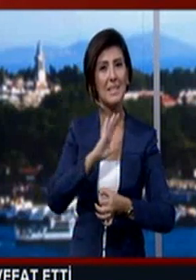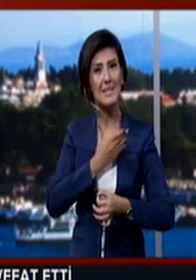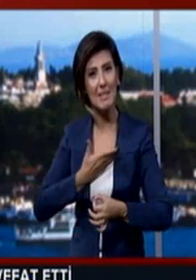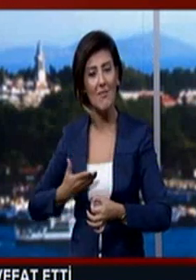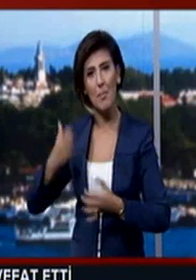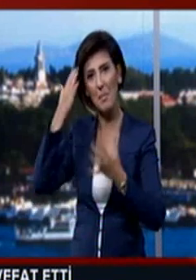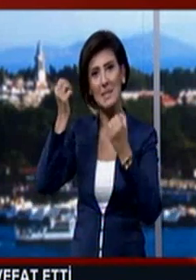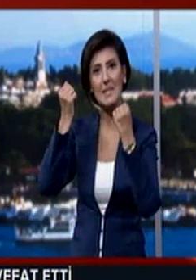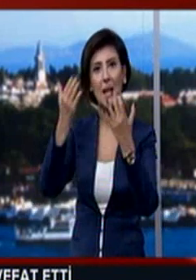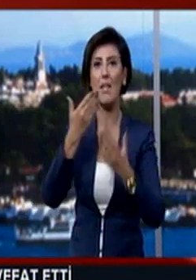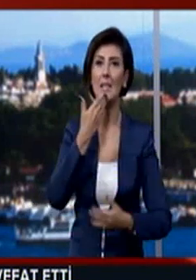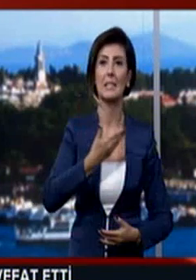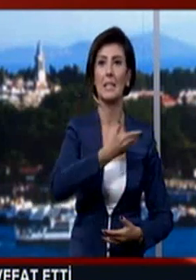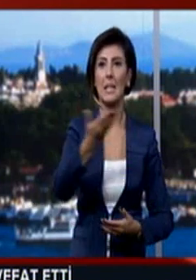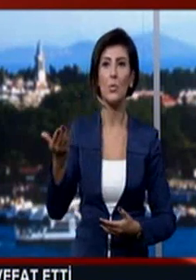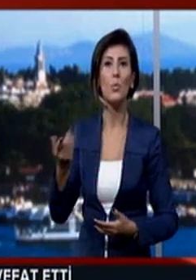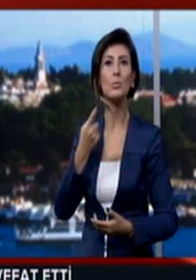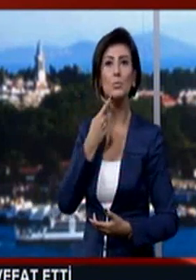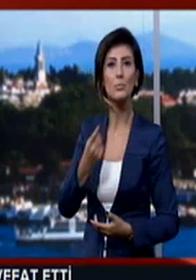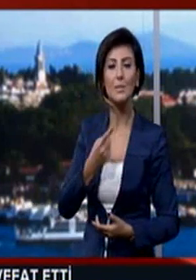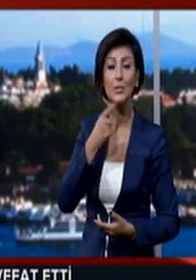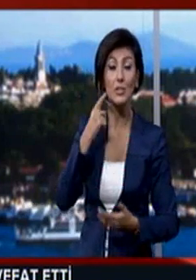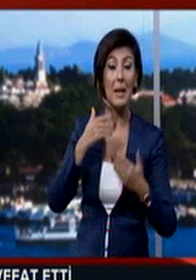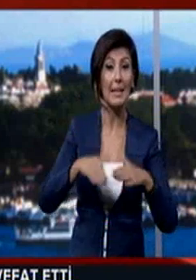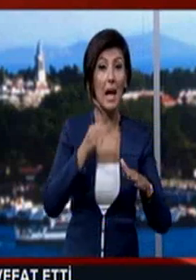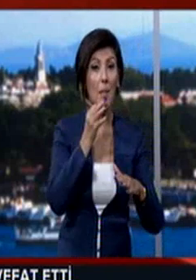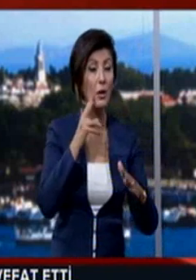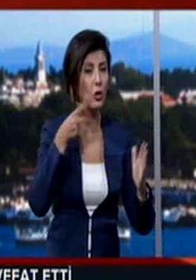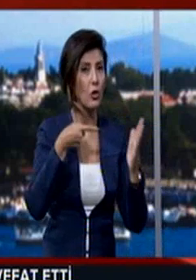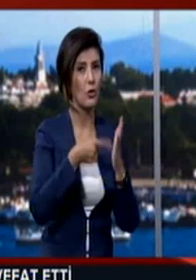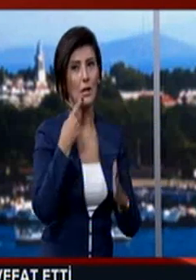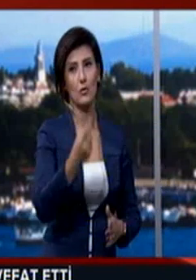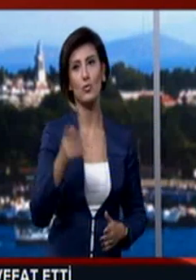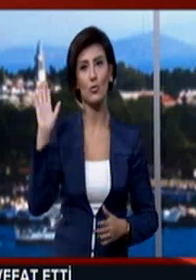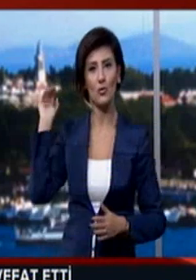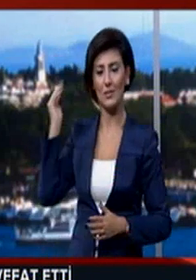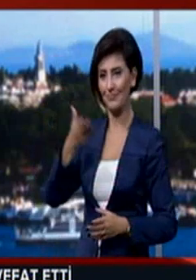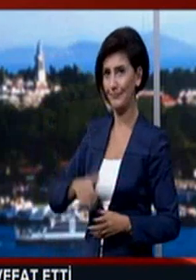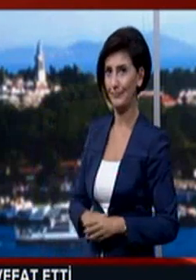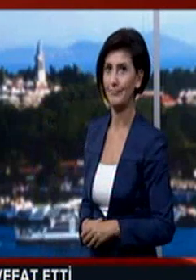sevenlerine başsağlığı dileklerimizi iletiyoruz. Ve işitme engelliler bültenimizi noktalıyoruz.